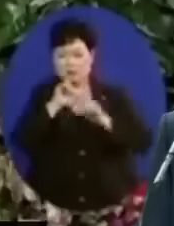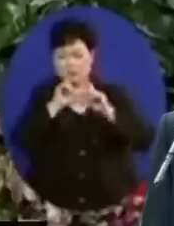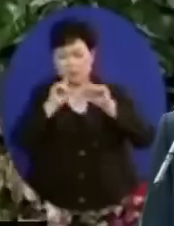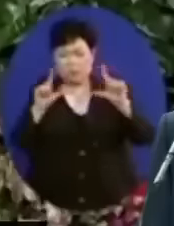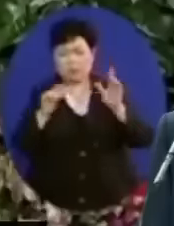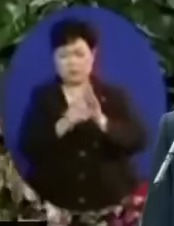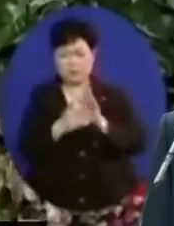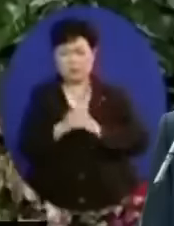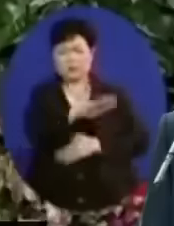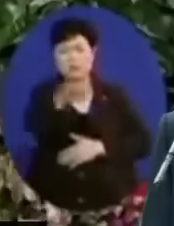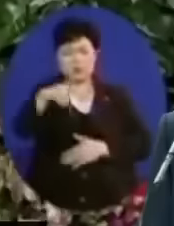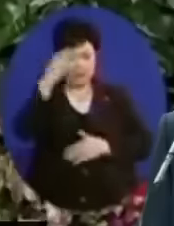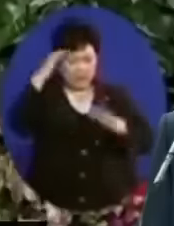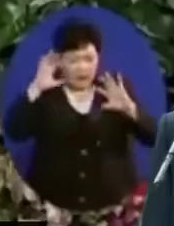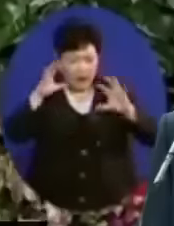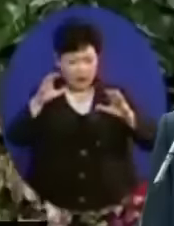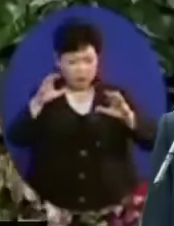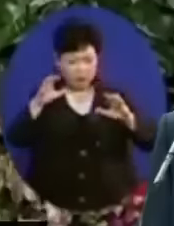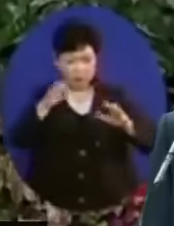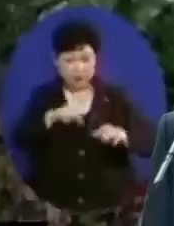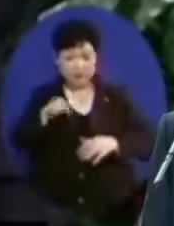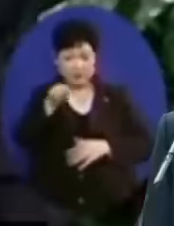우리 한국에서도